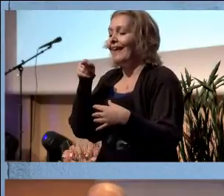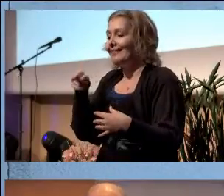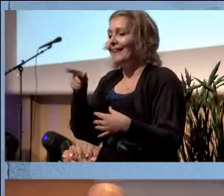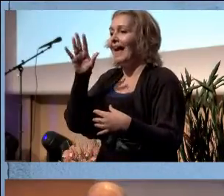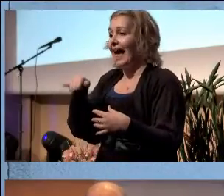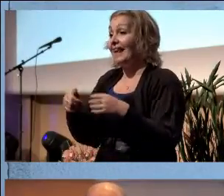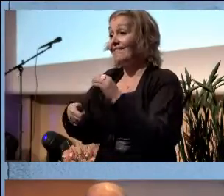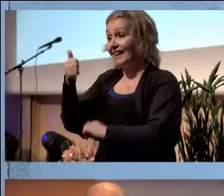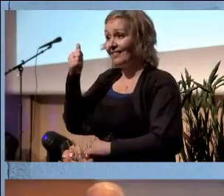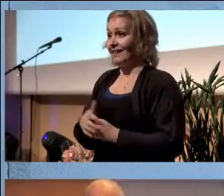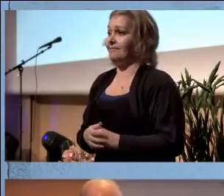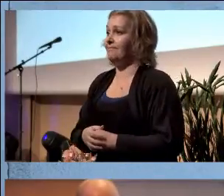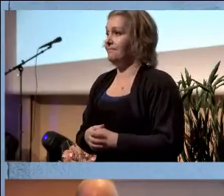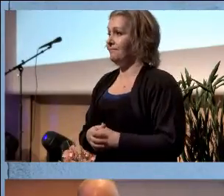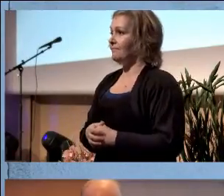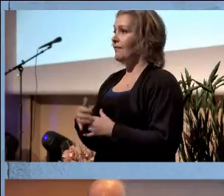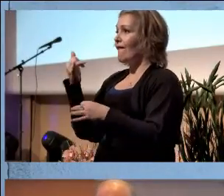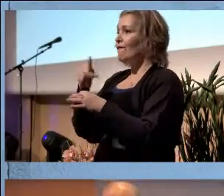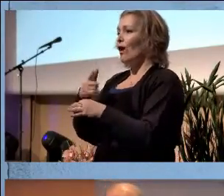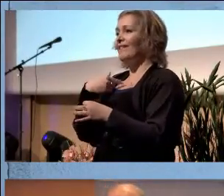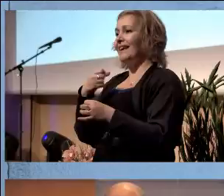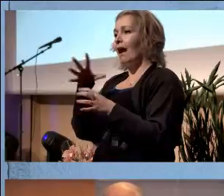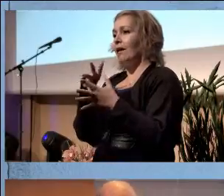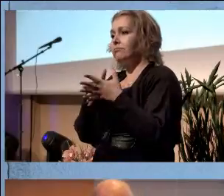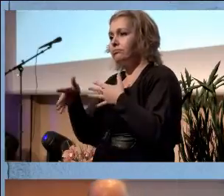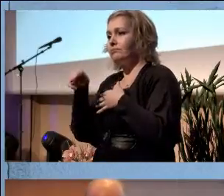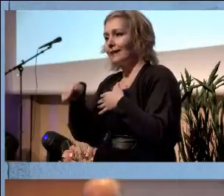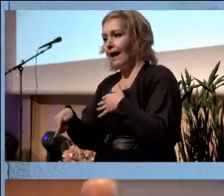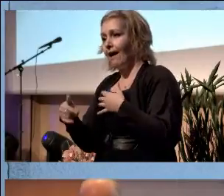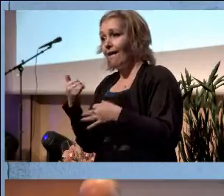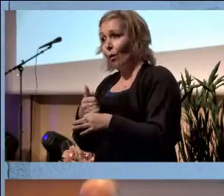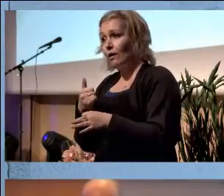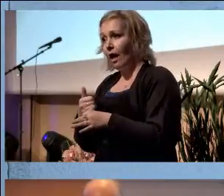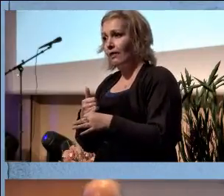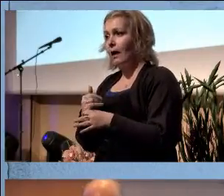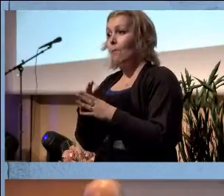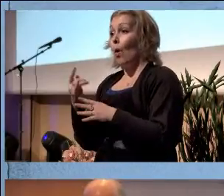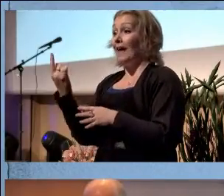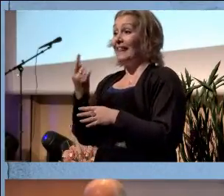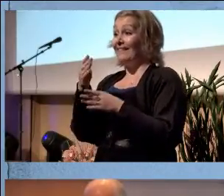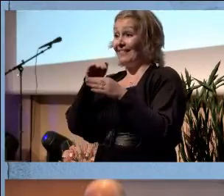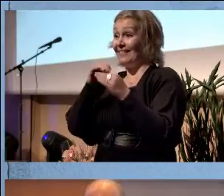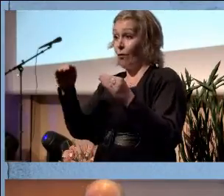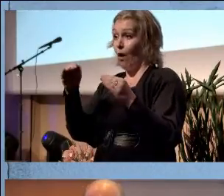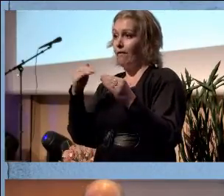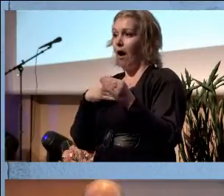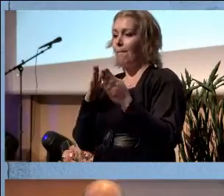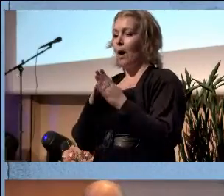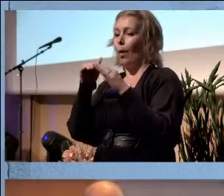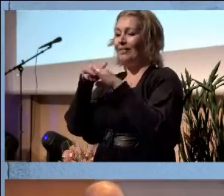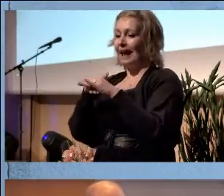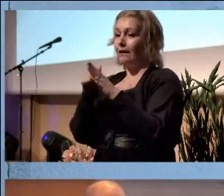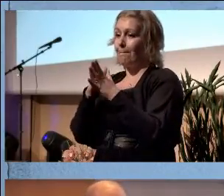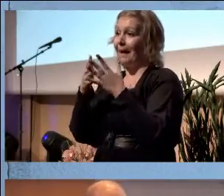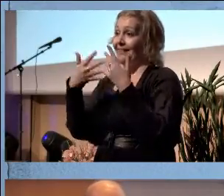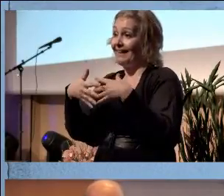er viktig. Hvordan skal vi få til det? På individnivå så handler det om å delta og